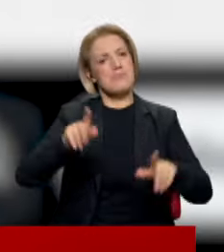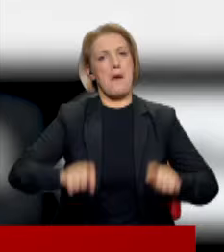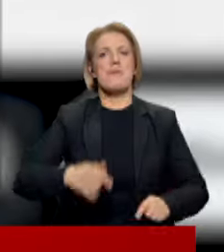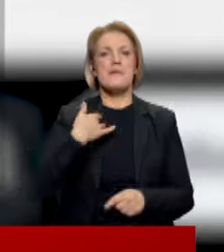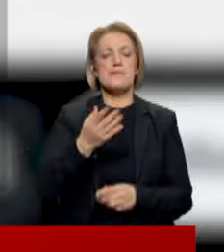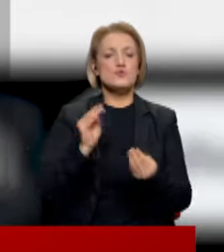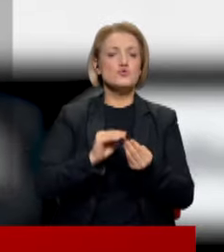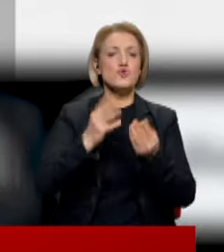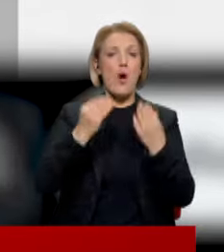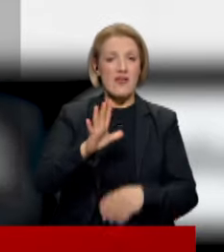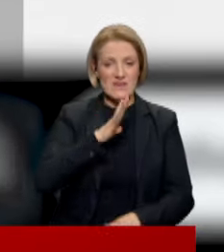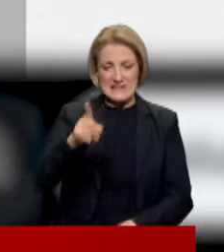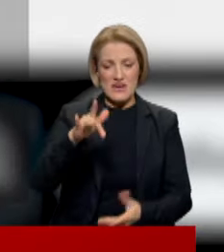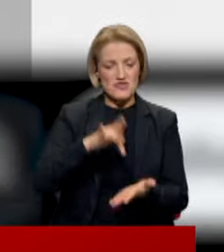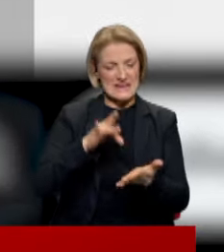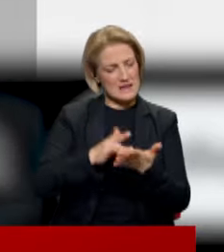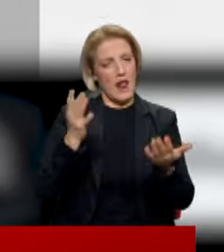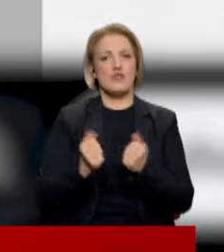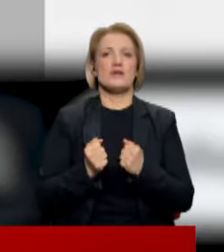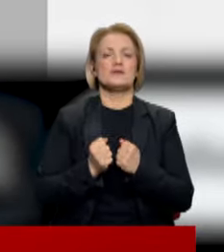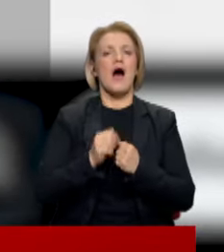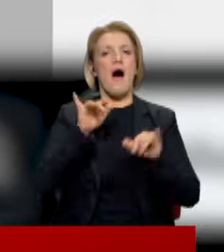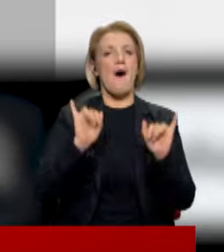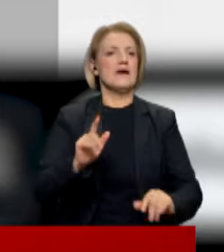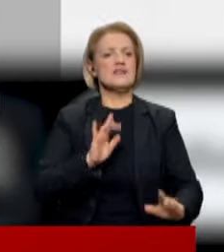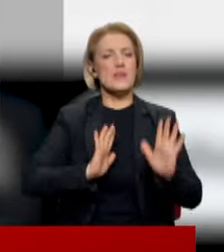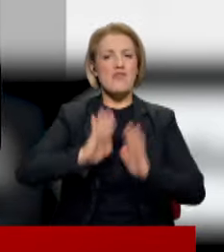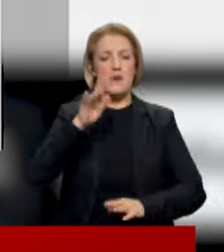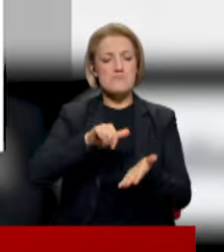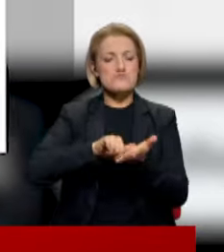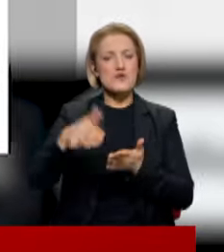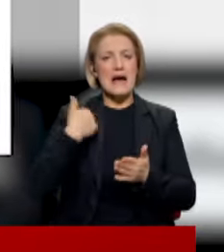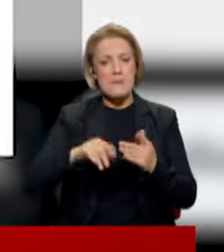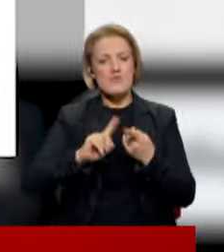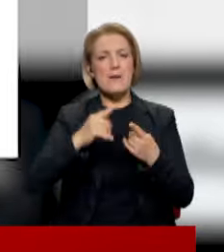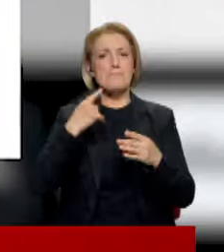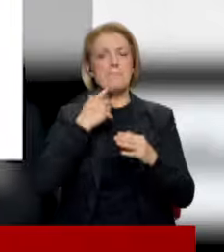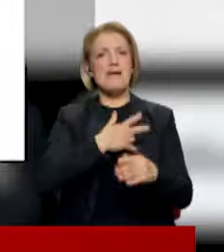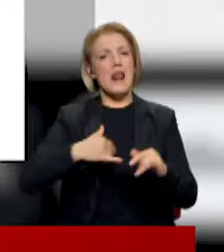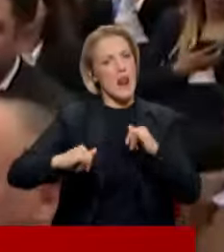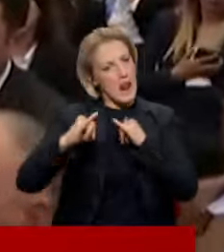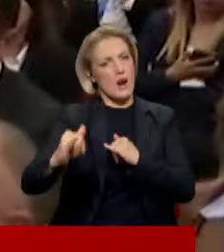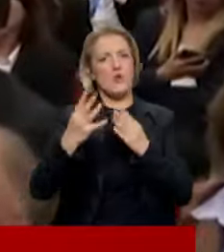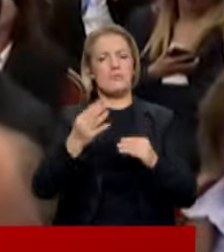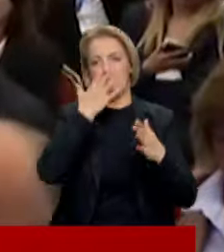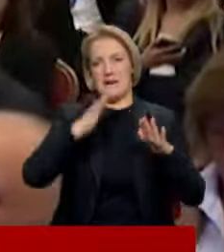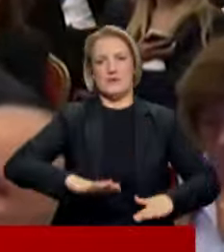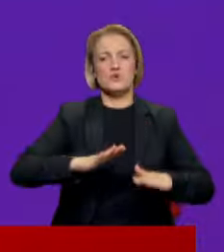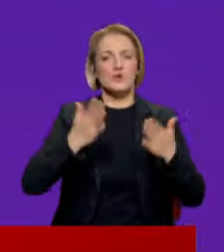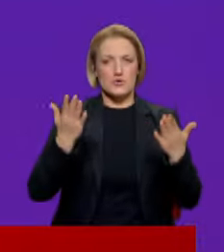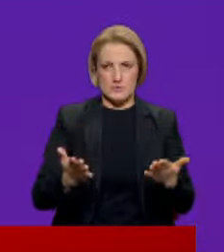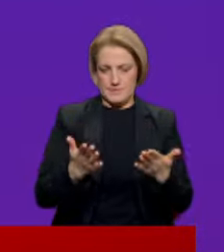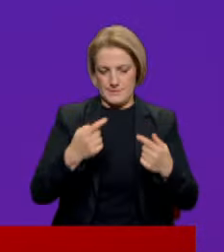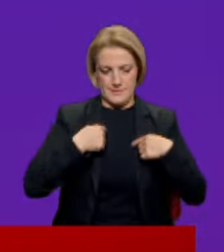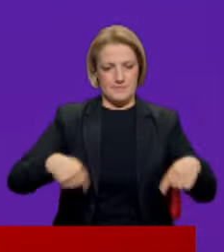arkasındayız. Suçu olan varsa cezasını çekecektir. Aynı davranışı tüm kamu ve belediyelerden de bekliyoruz. Bertaraf etmek